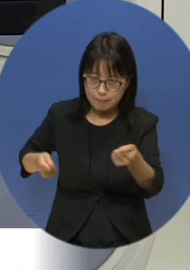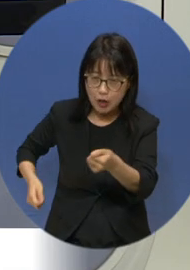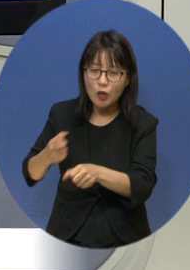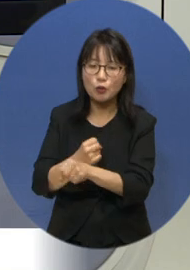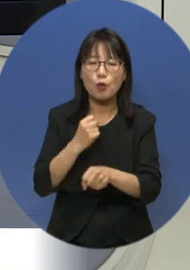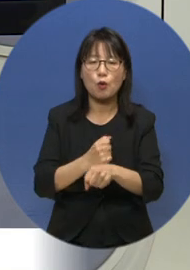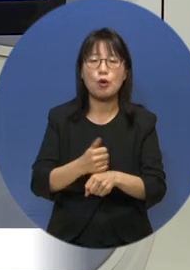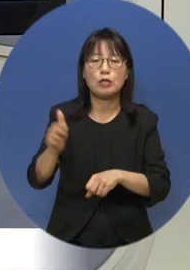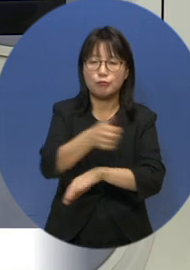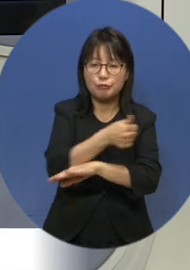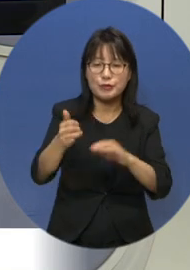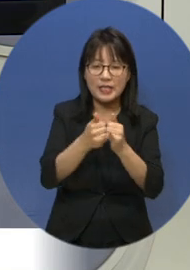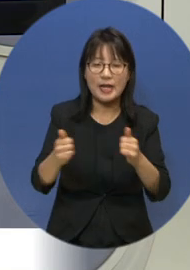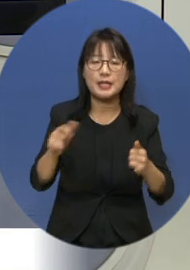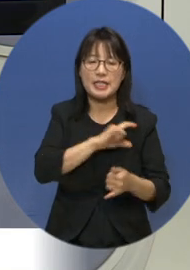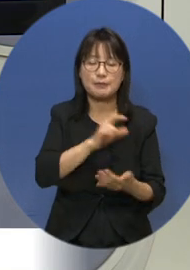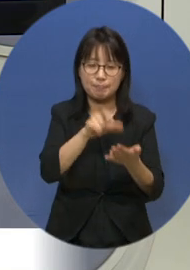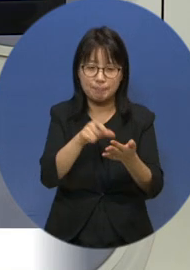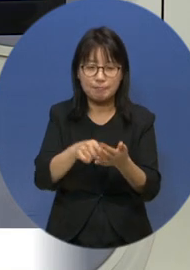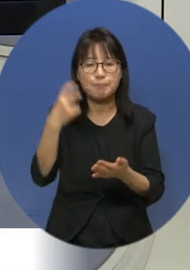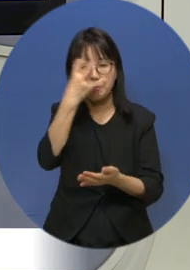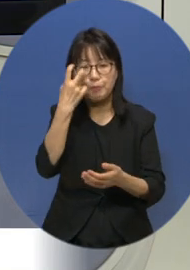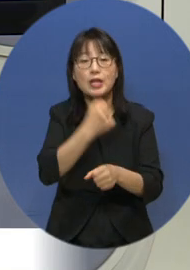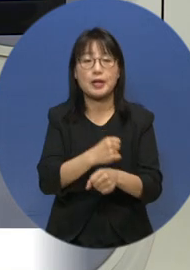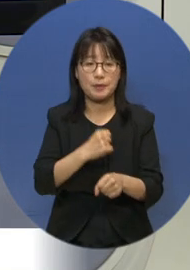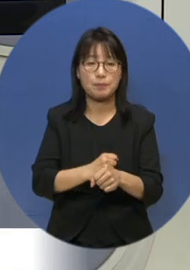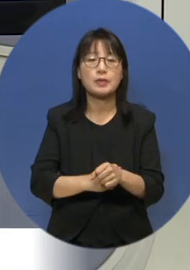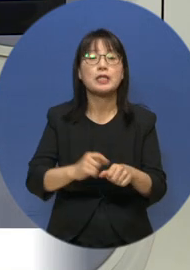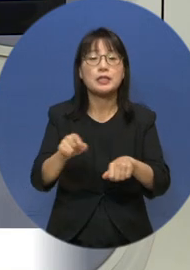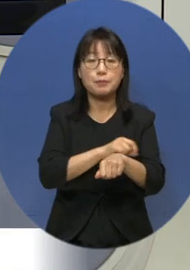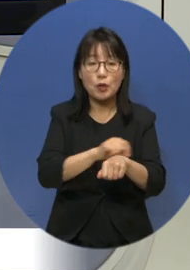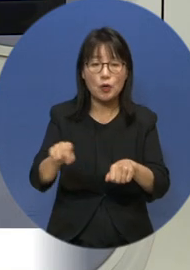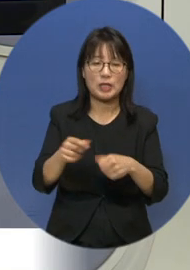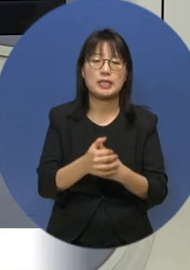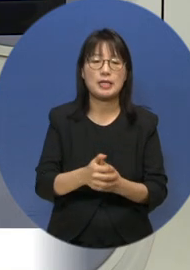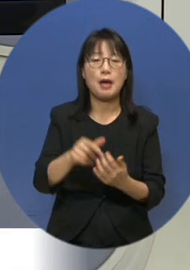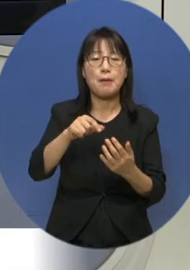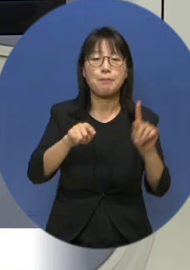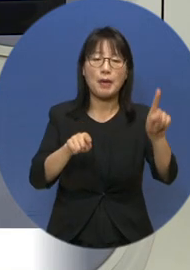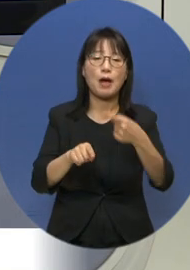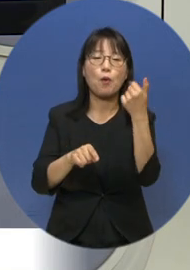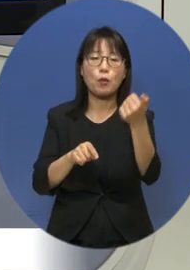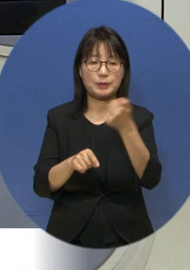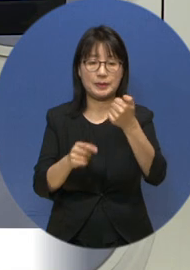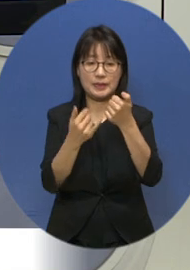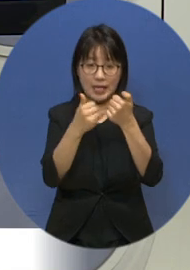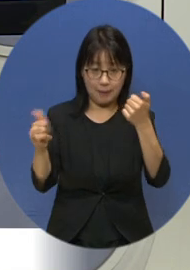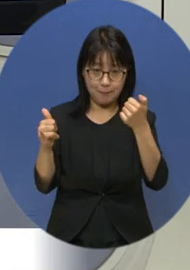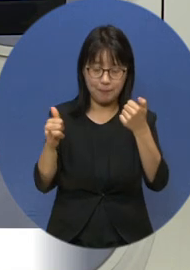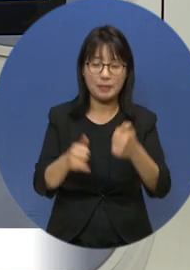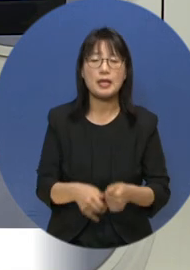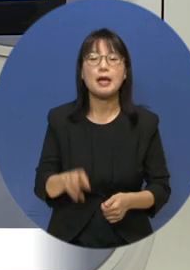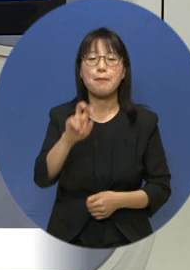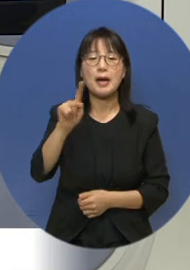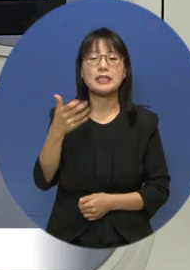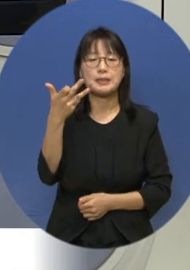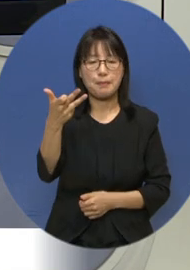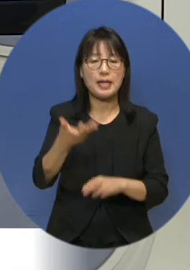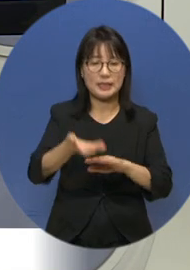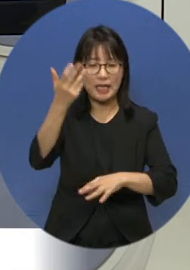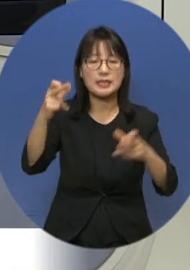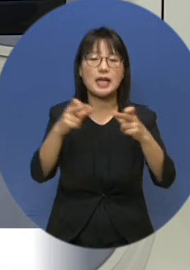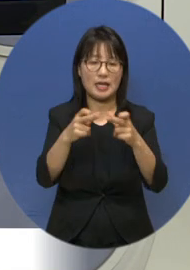입니다 특히 선발 인원 중 150명을 만 18세 이상 장애인으로 선발해 코로나 얼굴